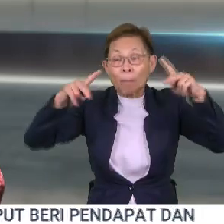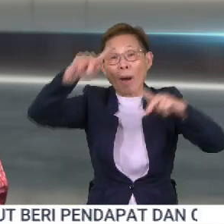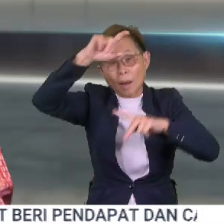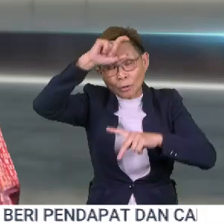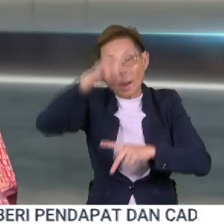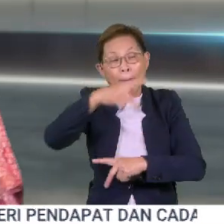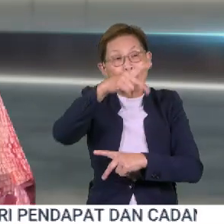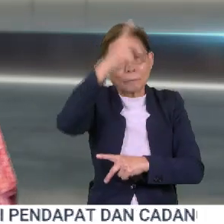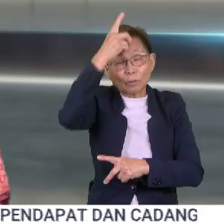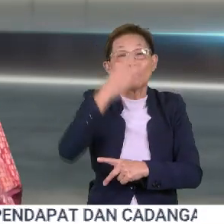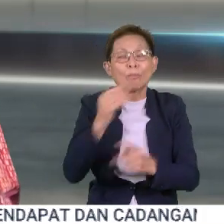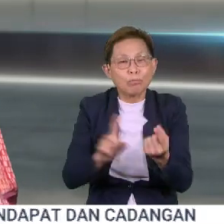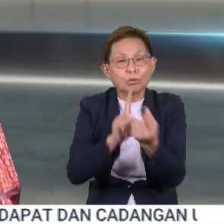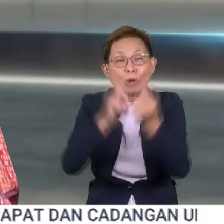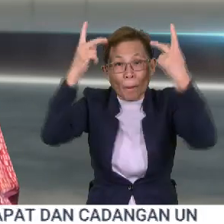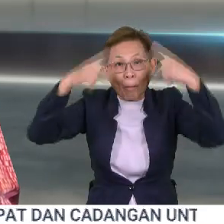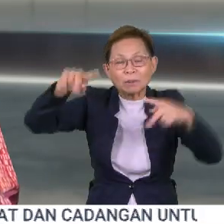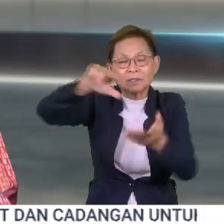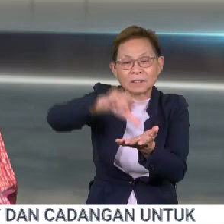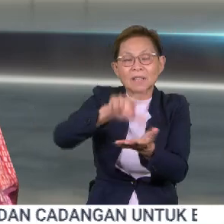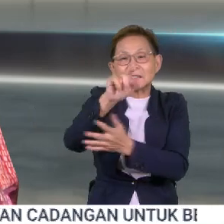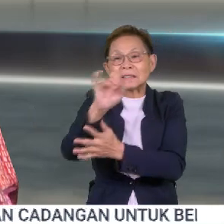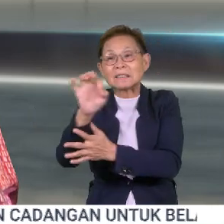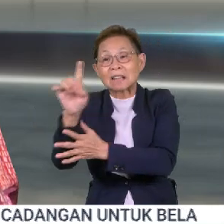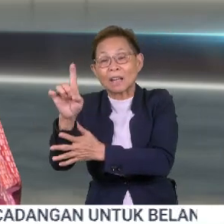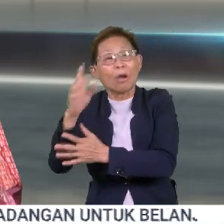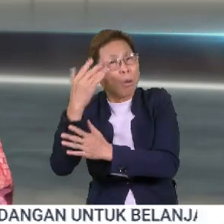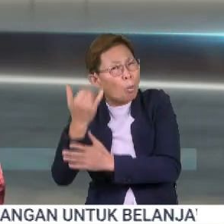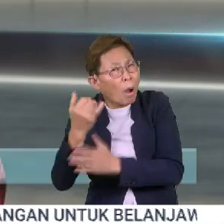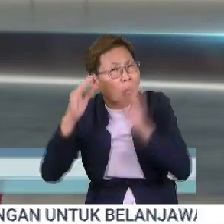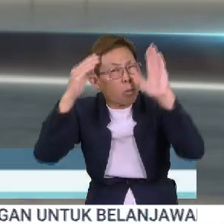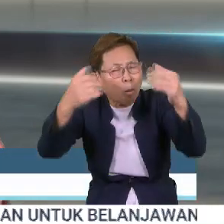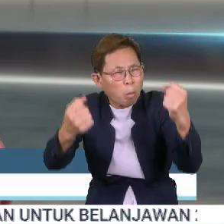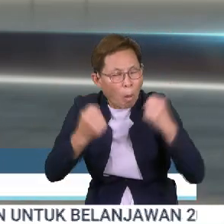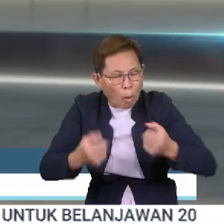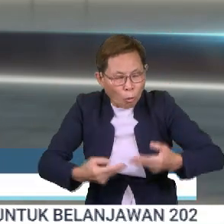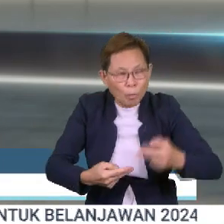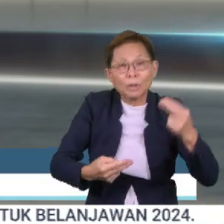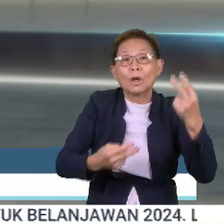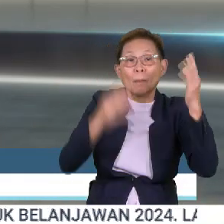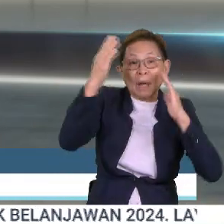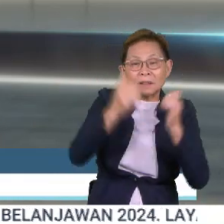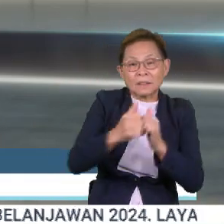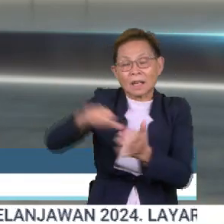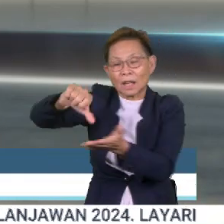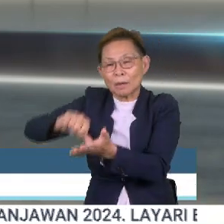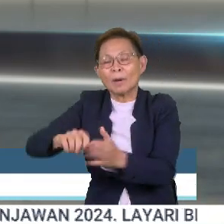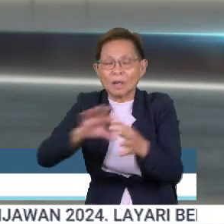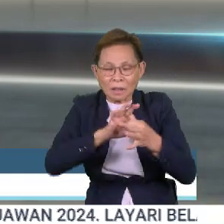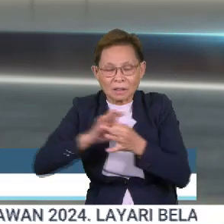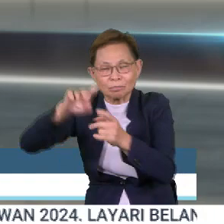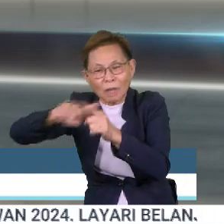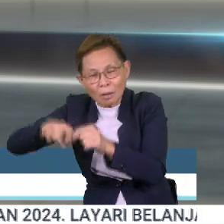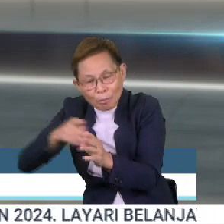bertemu dengan Presiden Iran Said Ibrahim IC fokus perkukuh hubungan dua hal melalui kerjasama lembaga